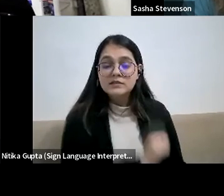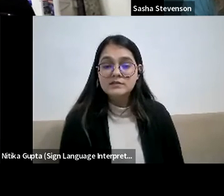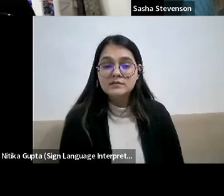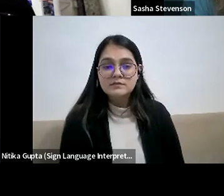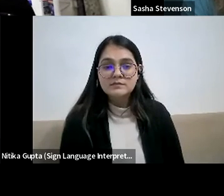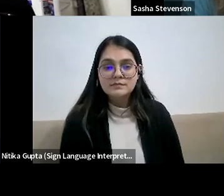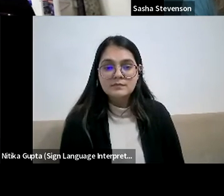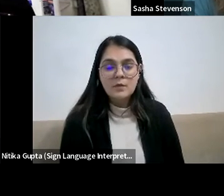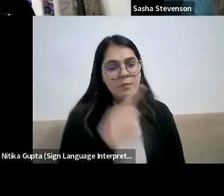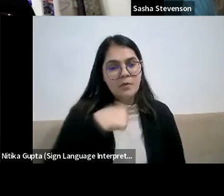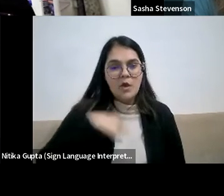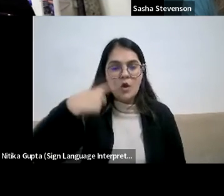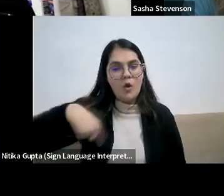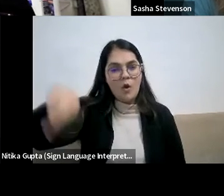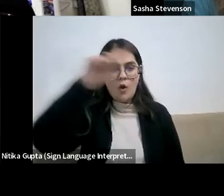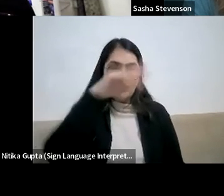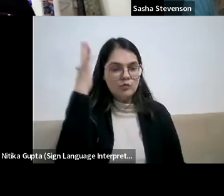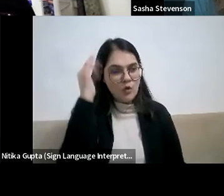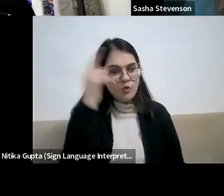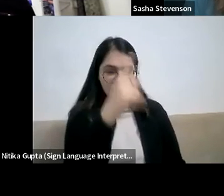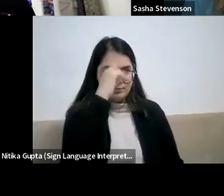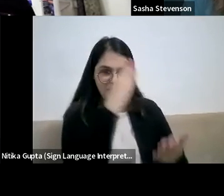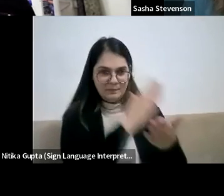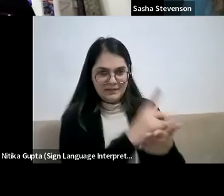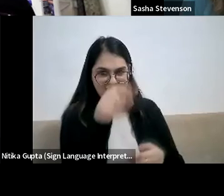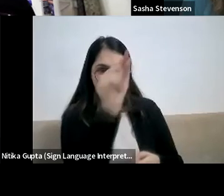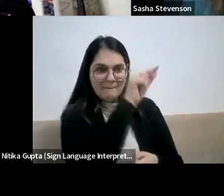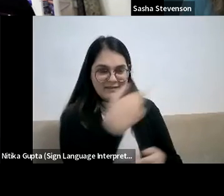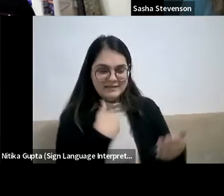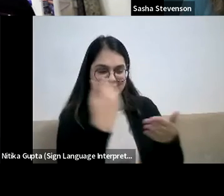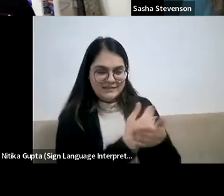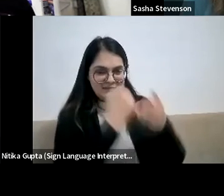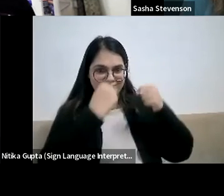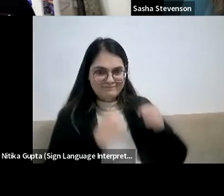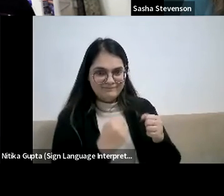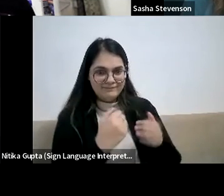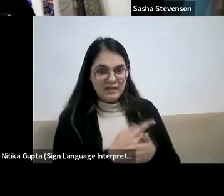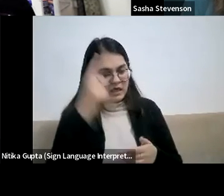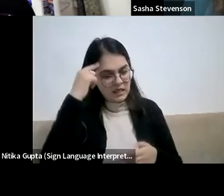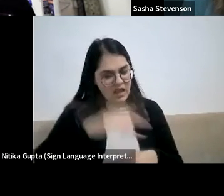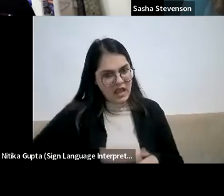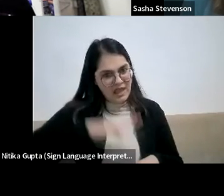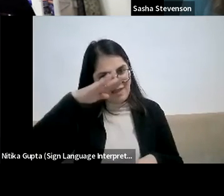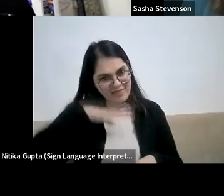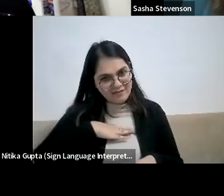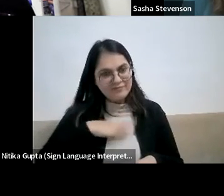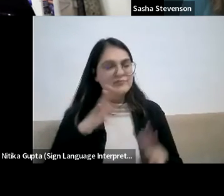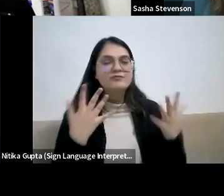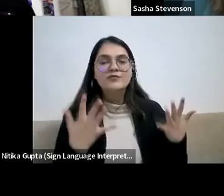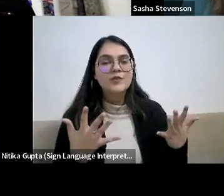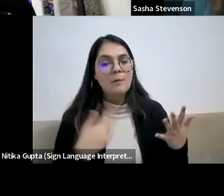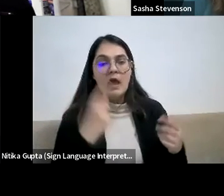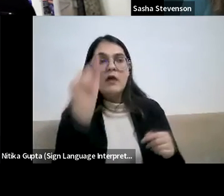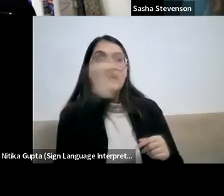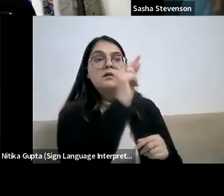बात तो आप भी मानेंगे कि रिजर्वेशन खुद ही में काफी नहीं है। लाइक सिर्फ किसी को रिजर्वेशन